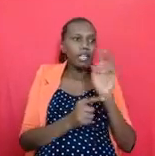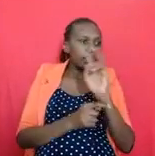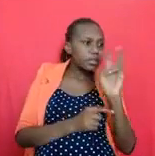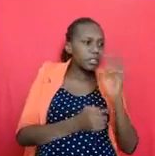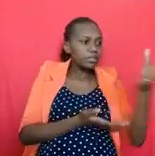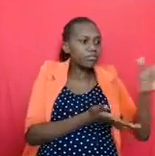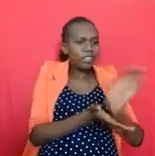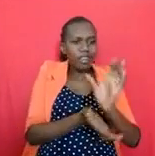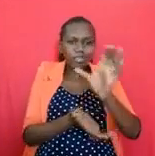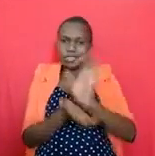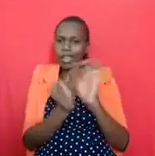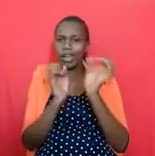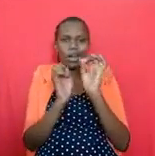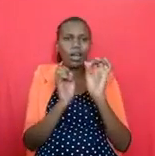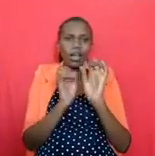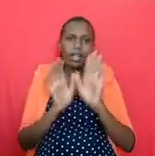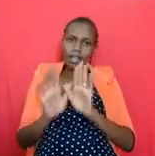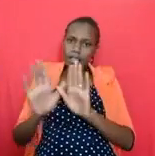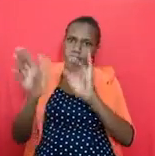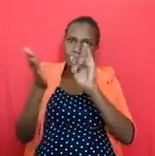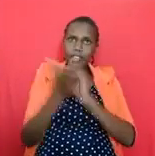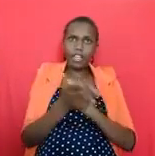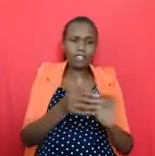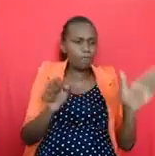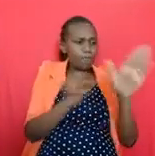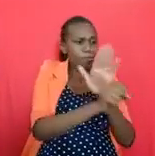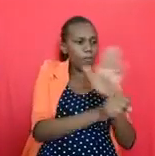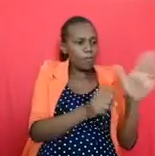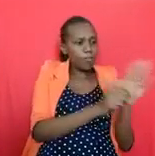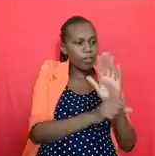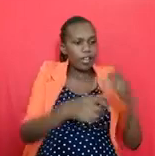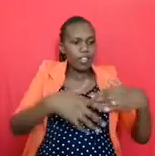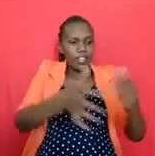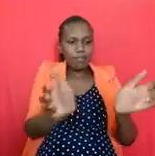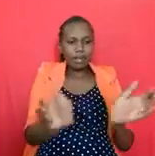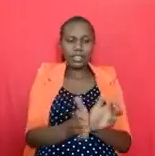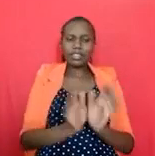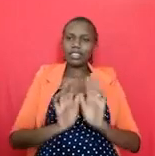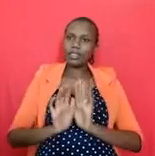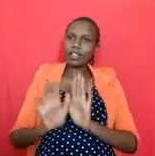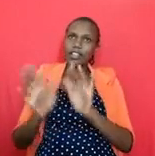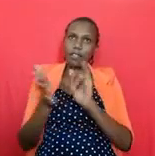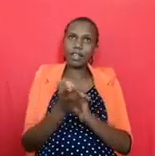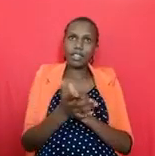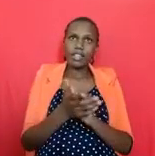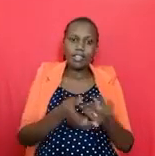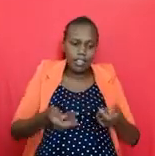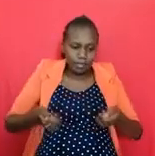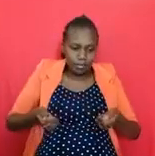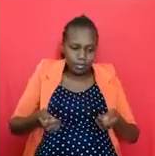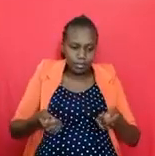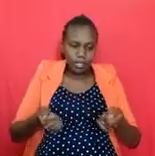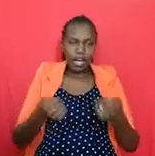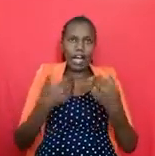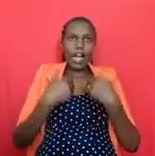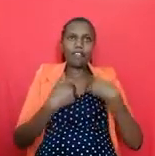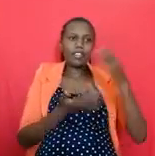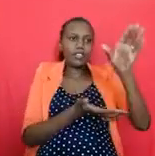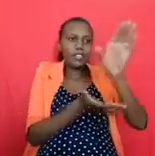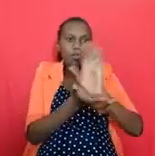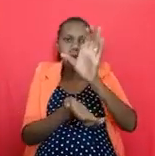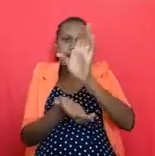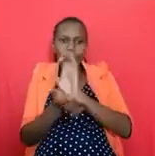ukirogotaga iundu itari ciaku ukaiyuragia kiondo gakari karia tutindikaga uguo